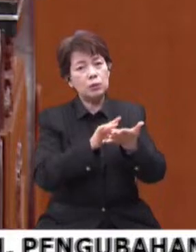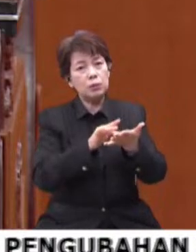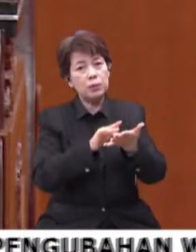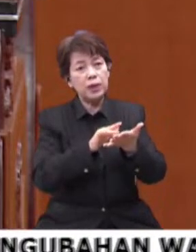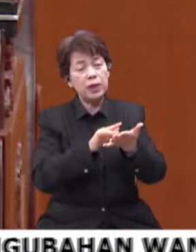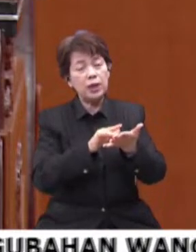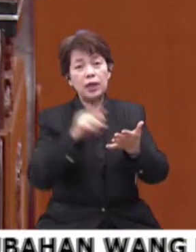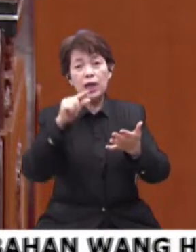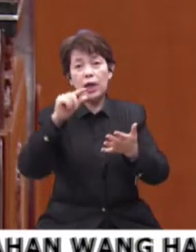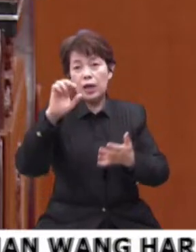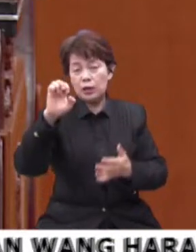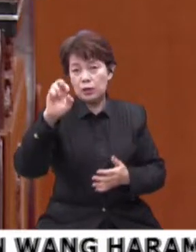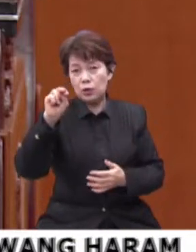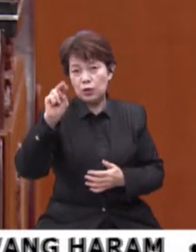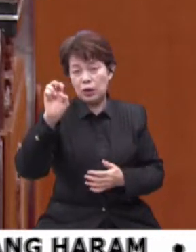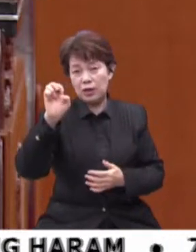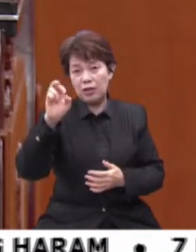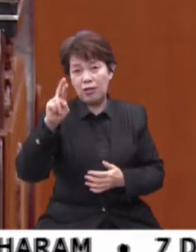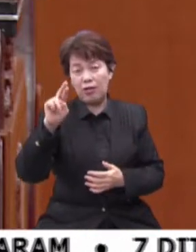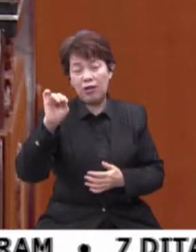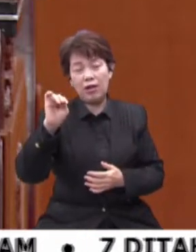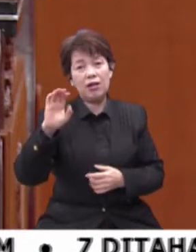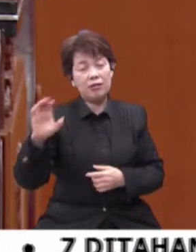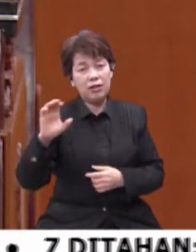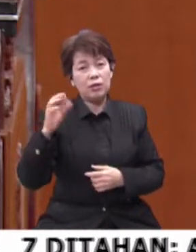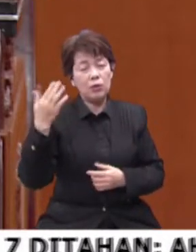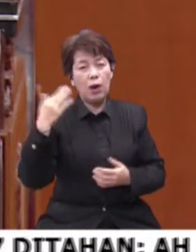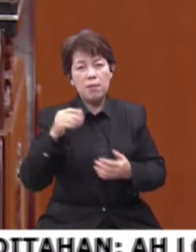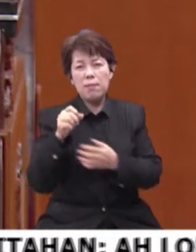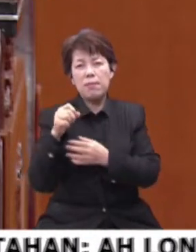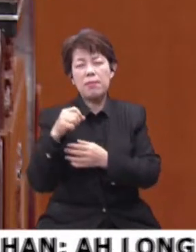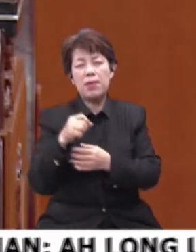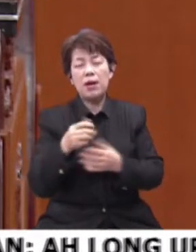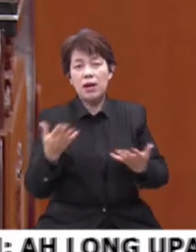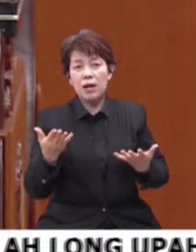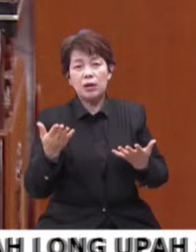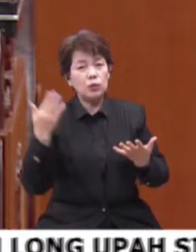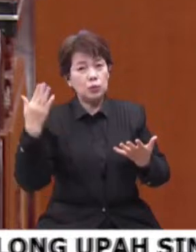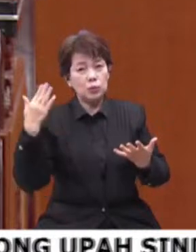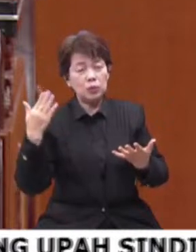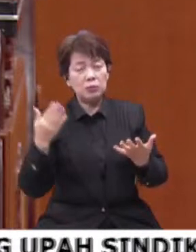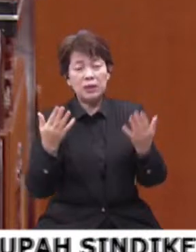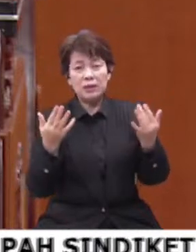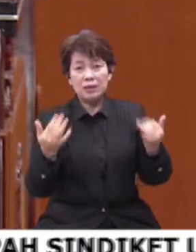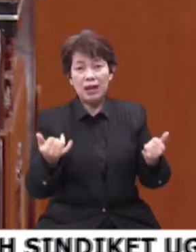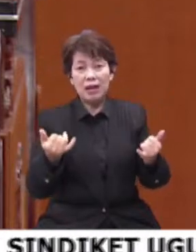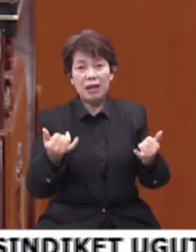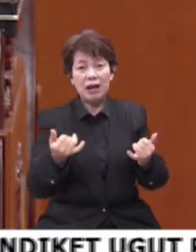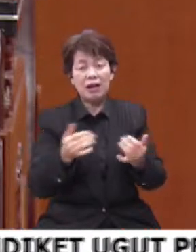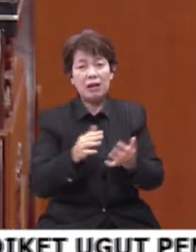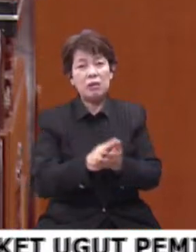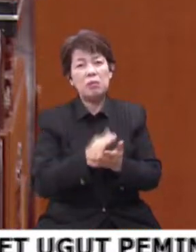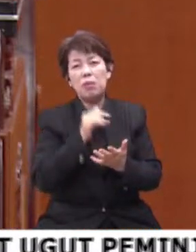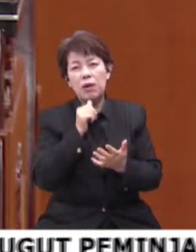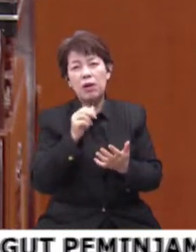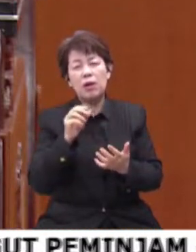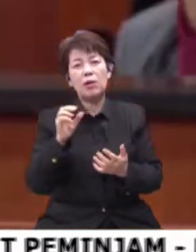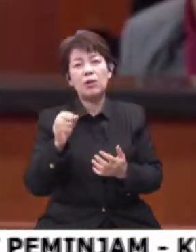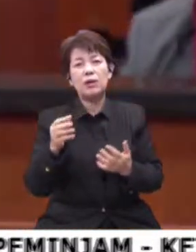mesti menggunakan banyak original yang saya rasa jauh lebih mahal daripada menteri